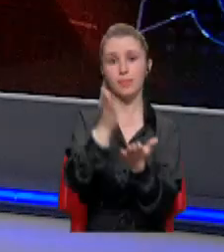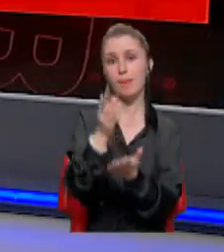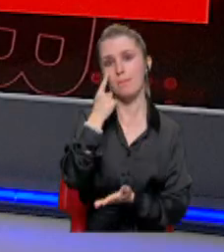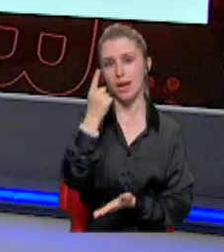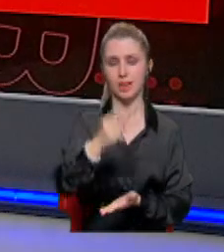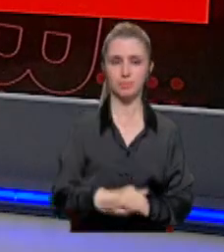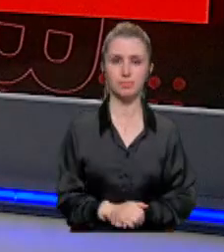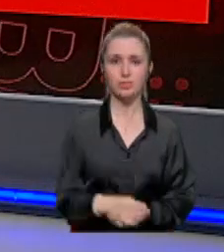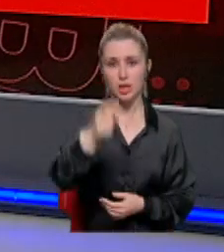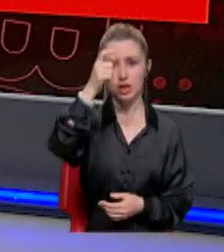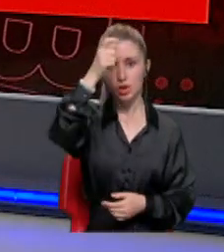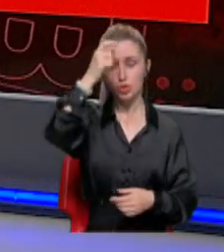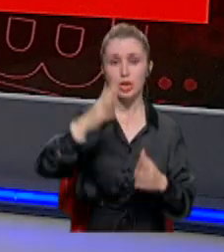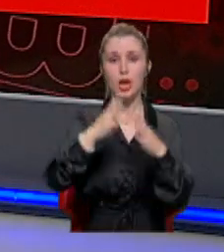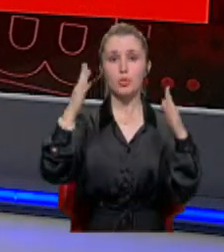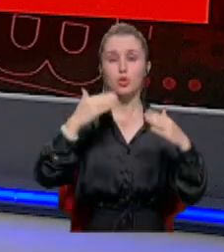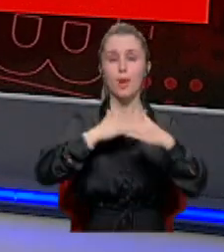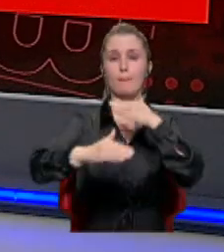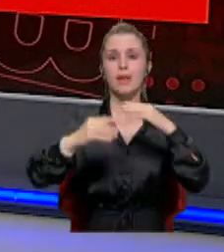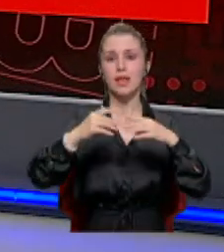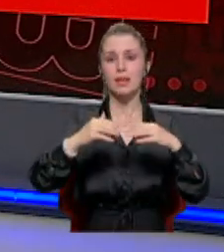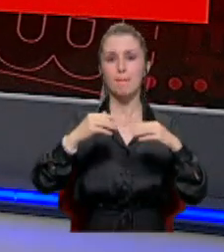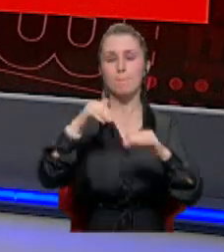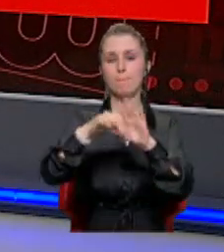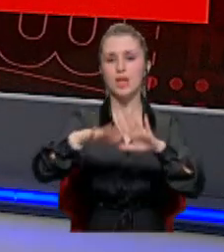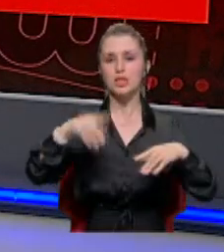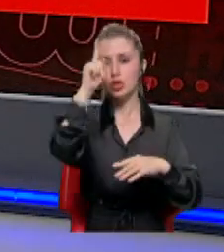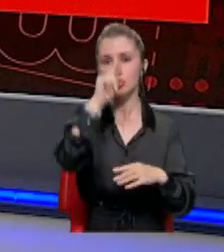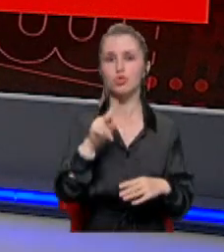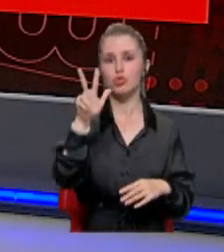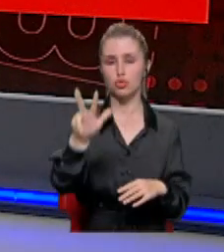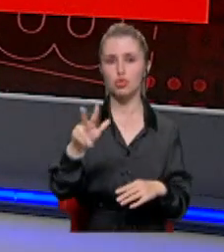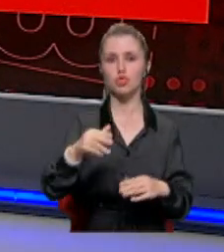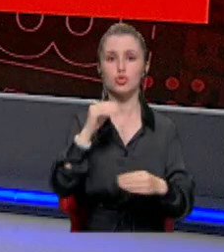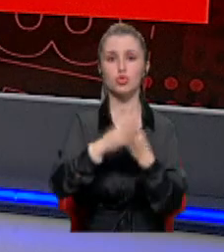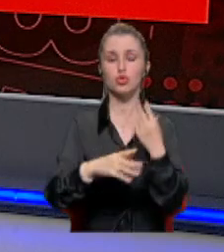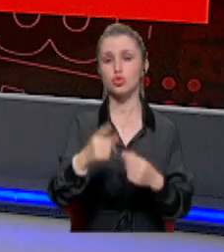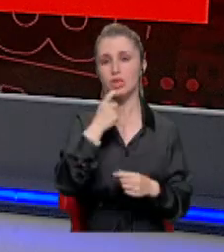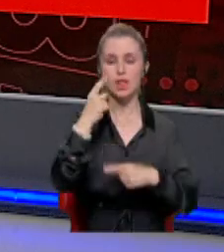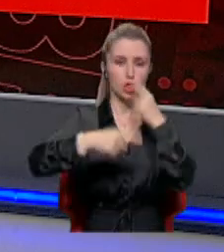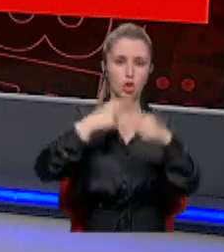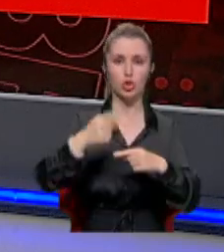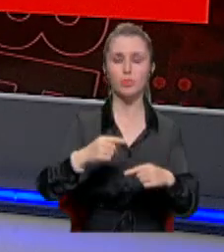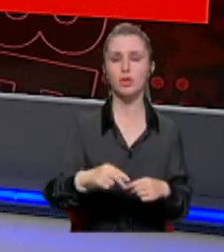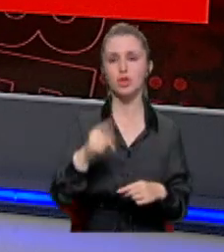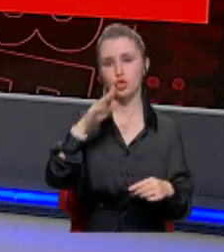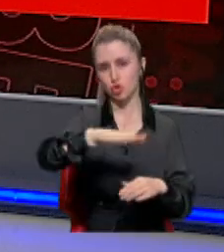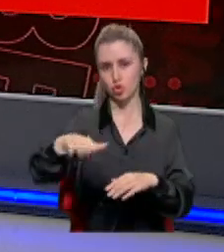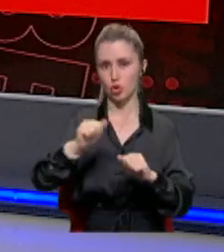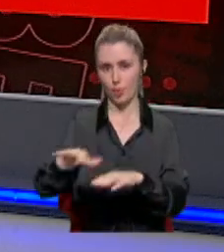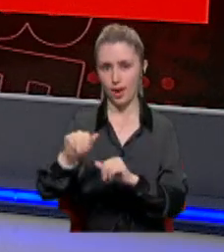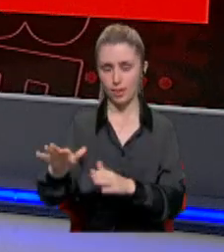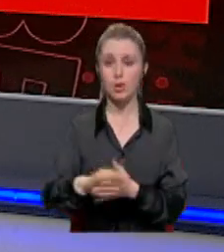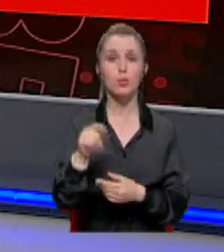gideceğiz. Türkiye Büyük Millet Meclisi'nin 103. kuruluş yıl dönümü. 23 Nisan Ulusal Egemenlik ve Çocuk